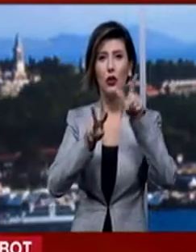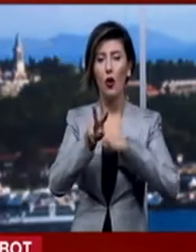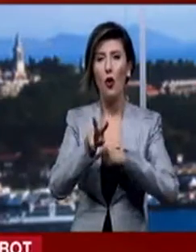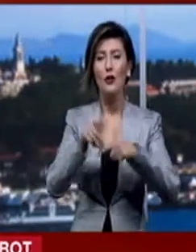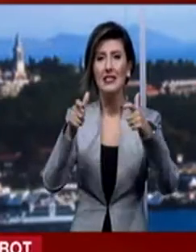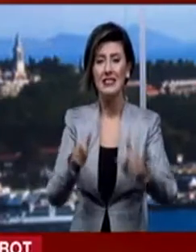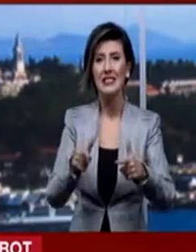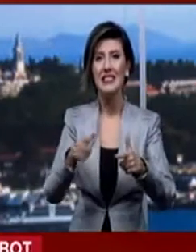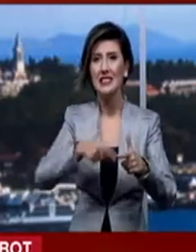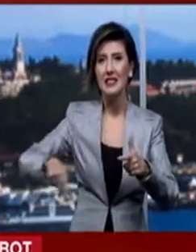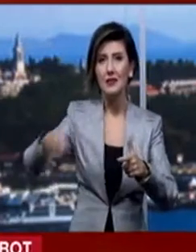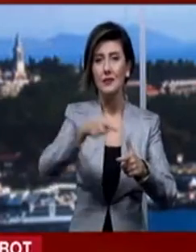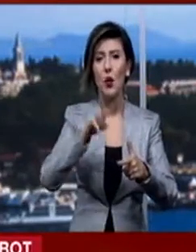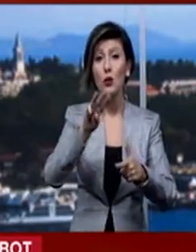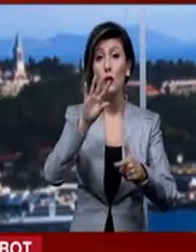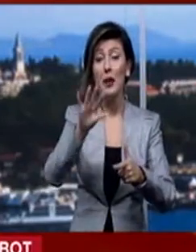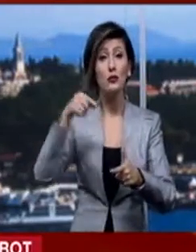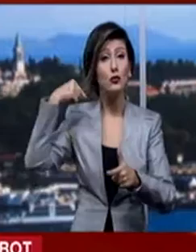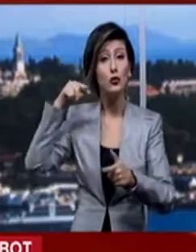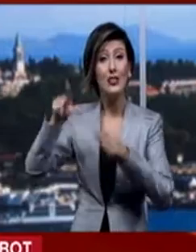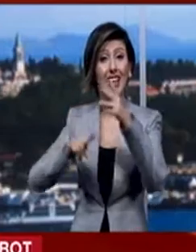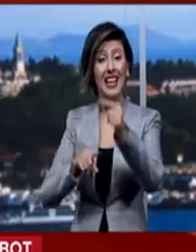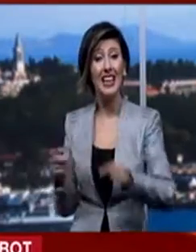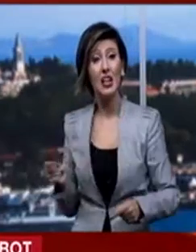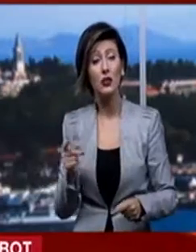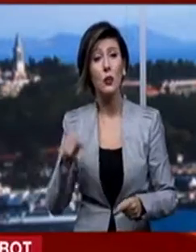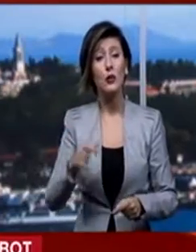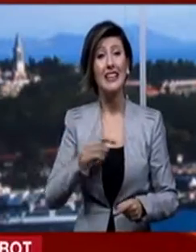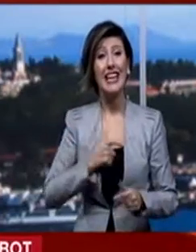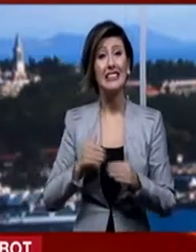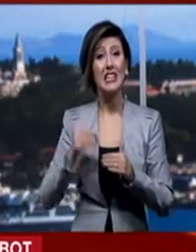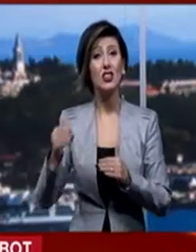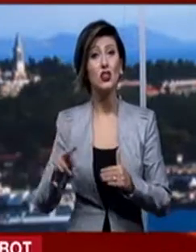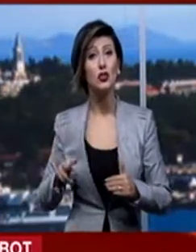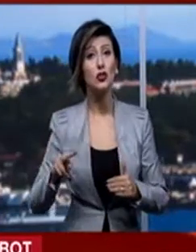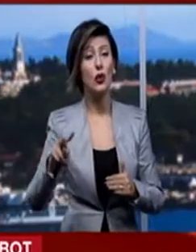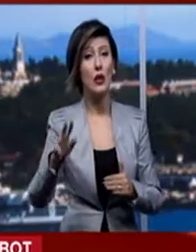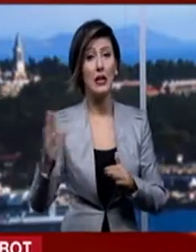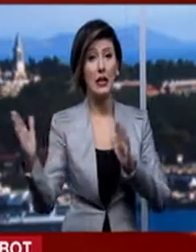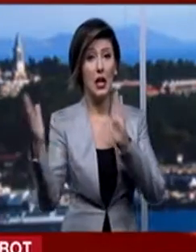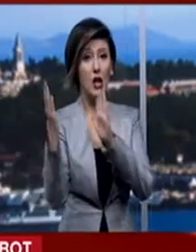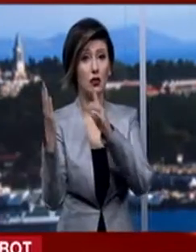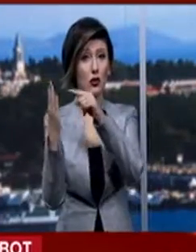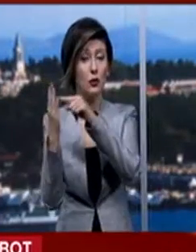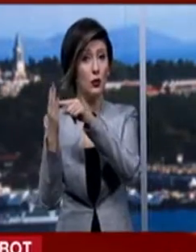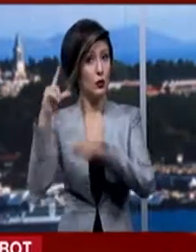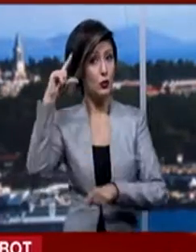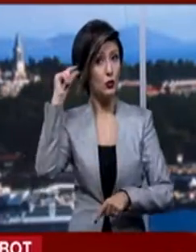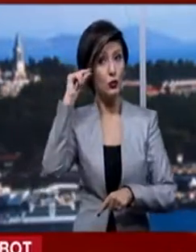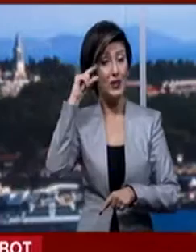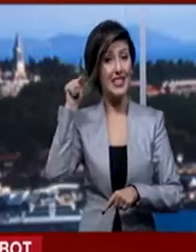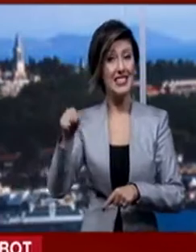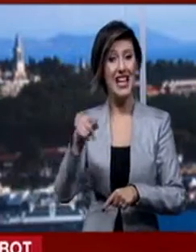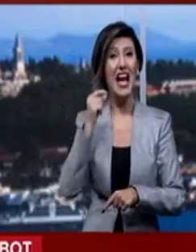35 Suriyeli göçmen buradan yine yasa dışı yollarla karşı tarafta bulunan Yunanistan'ın